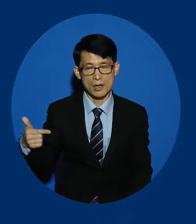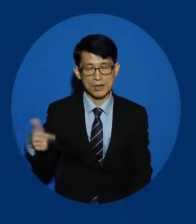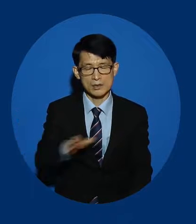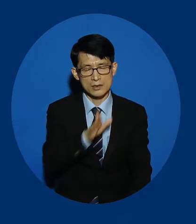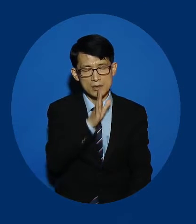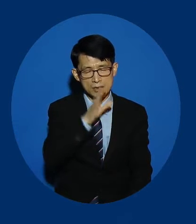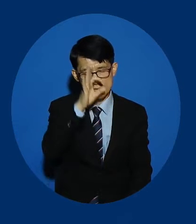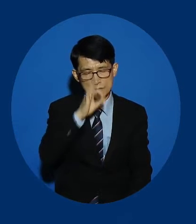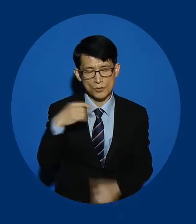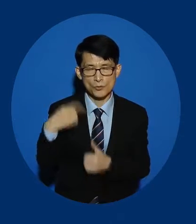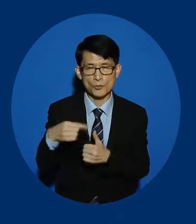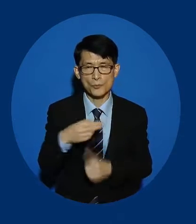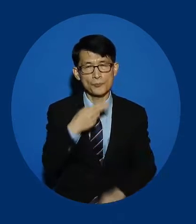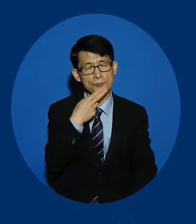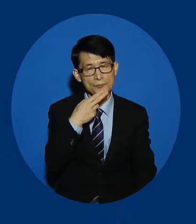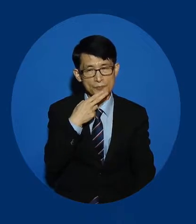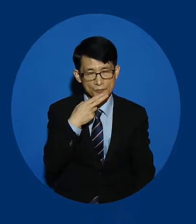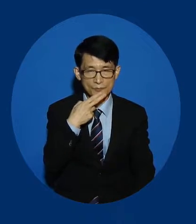들었습니다.